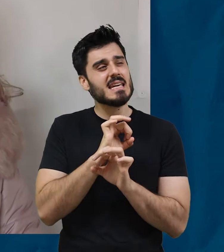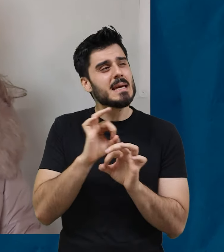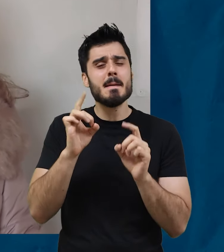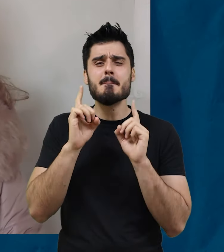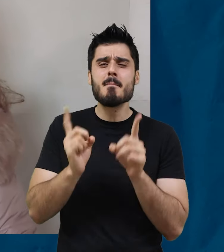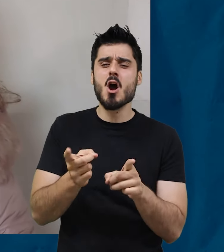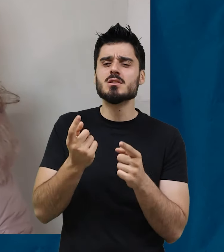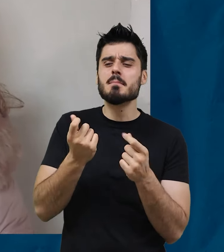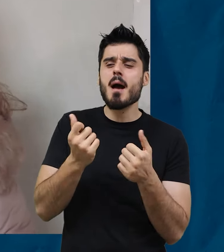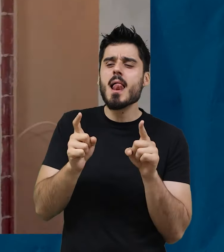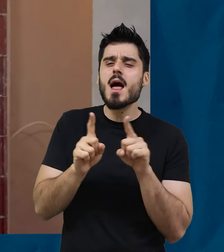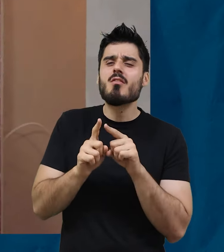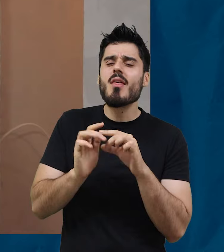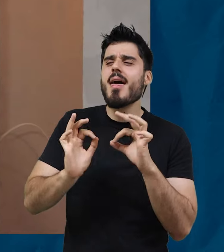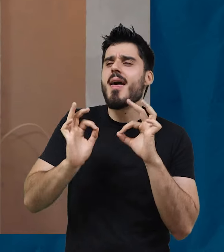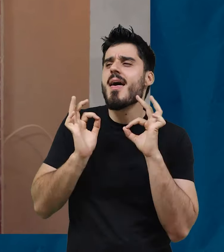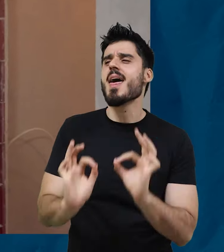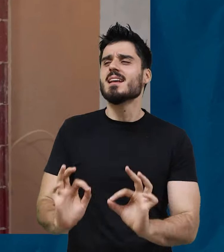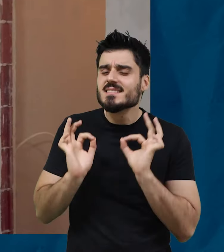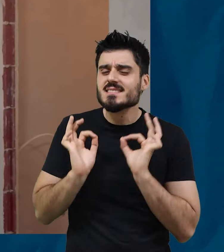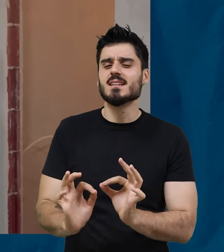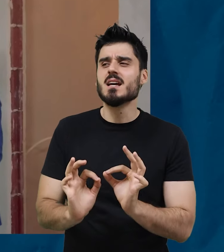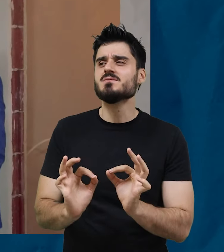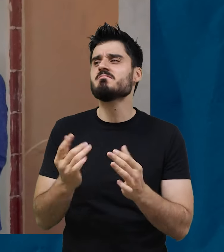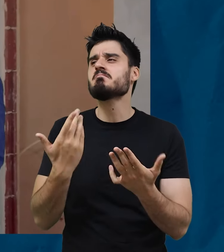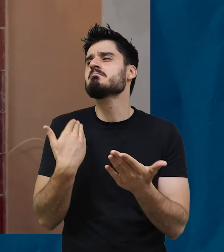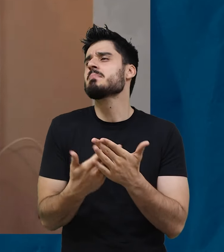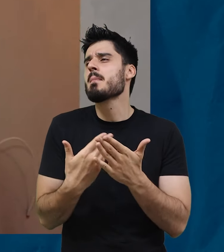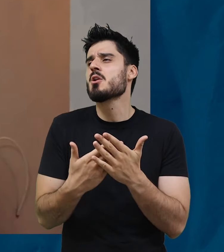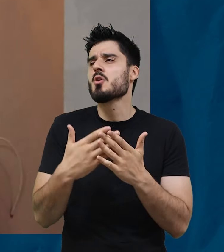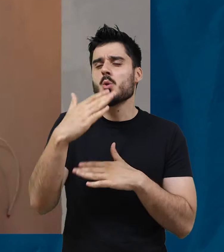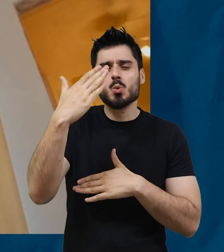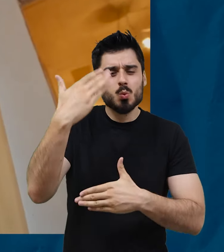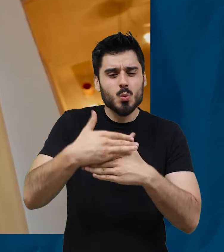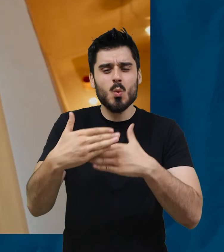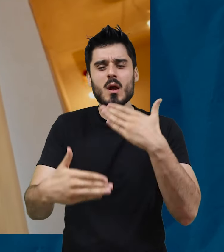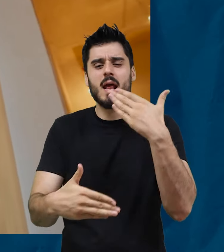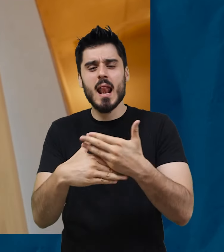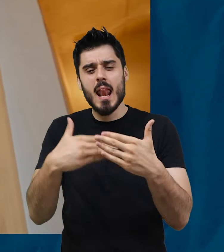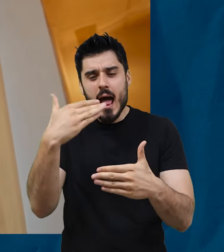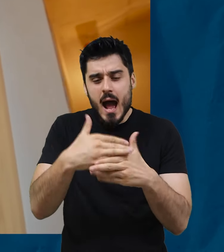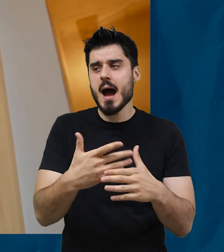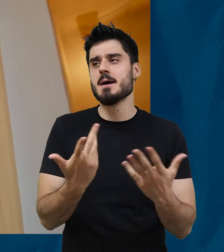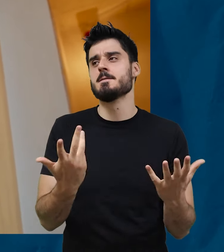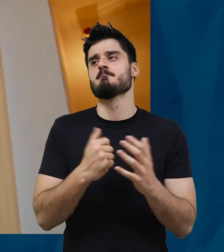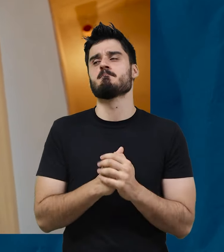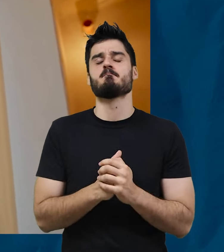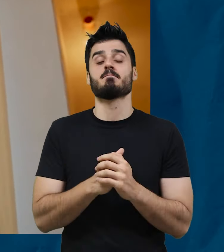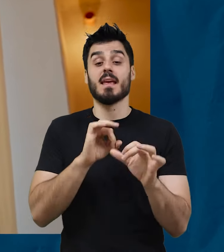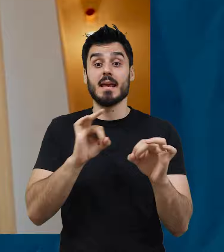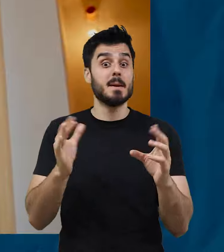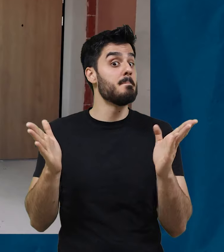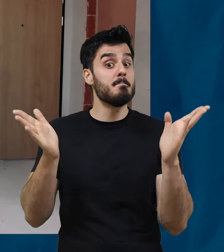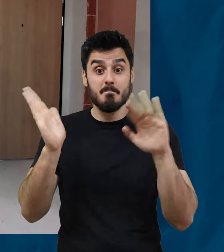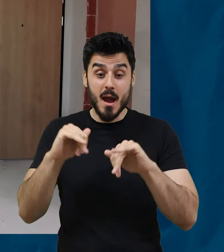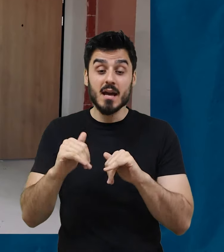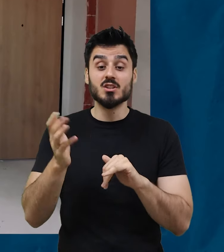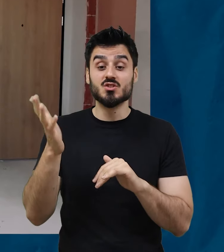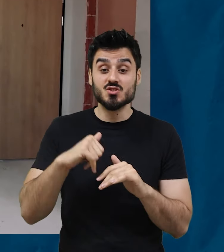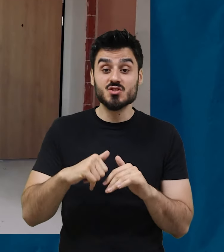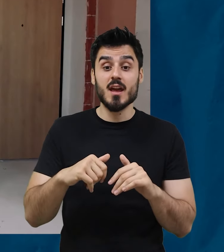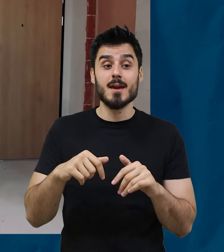по-натурални, естествени неща, като примерно тухлички, може би нещо такова. Че отново ще шиеме палто